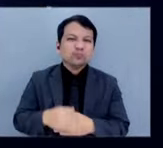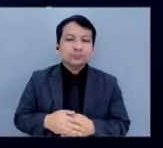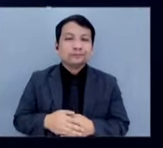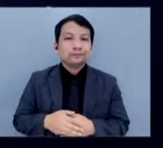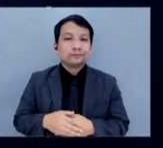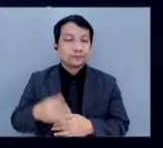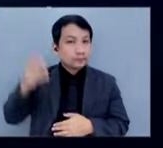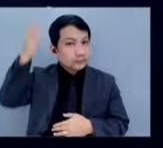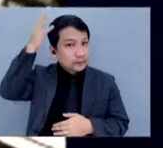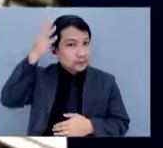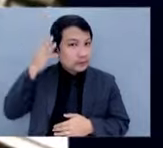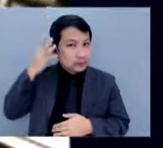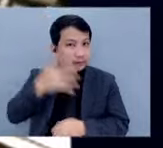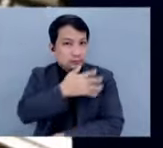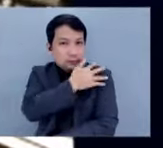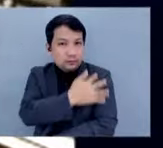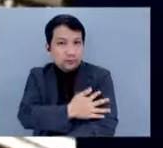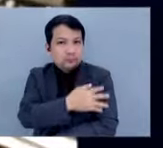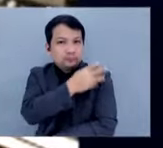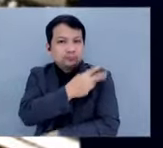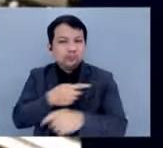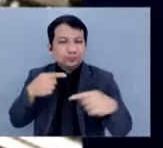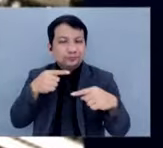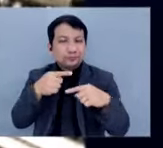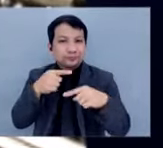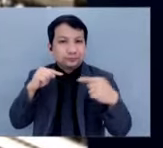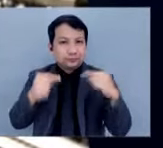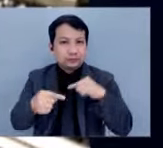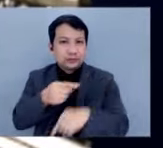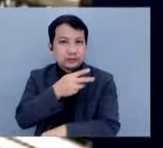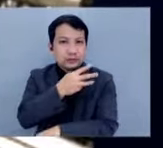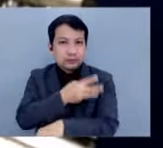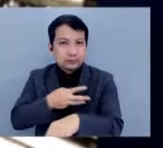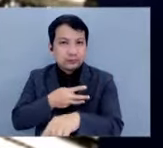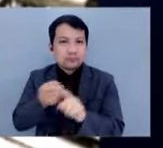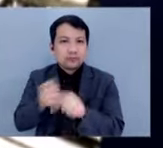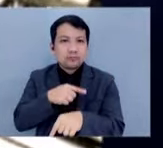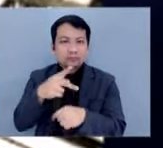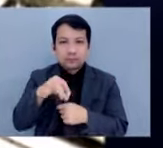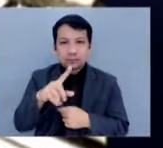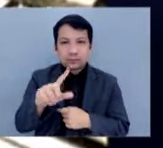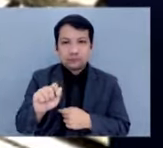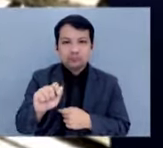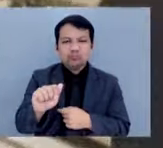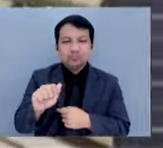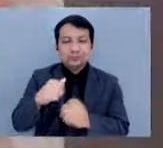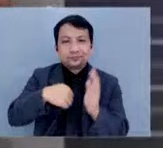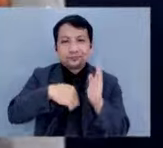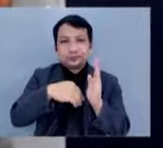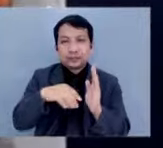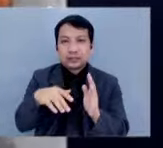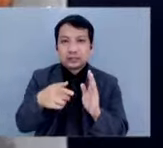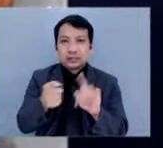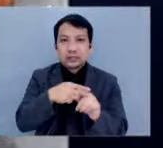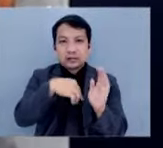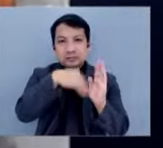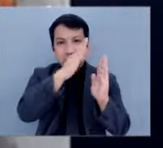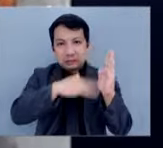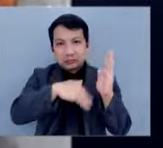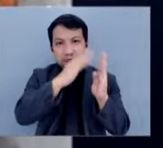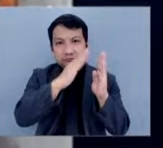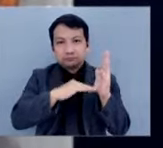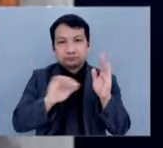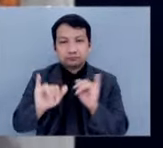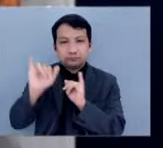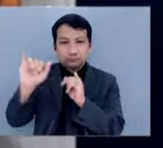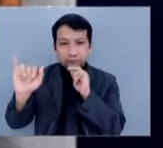ulo at braso ang lalaki. Sa imbestigasyon ng mga pulis, taga-pinta sa construction site ang biktima. Stay-in daw ang biktima